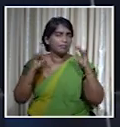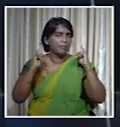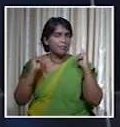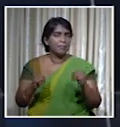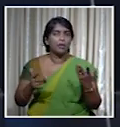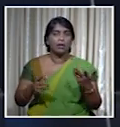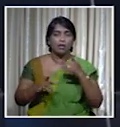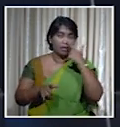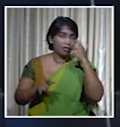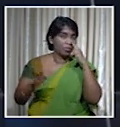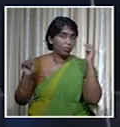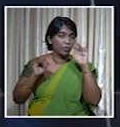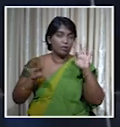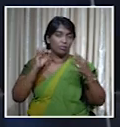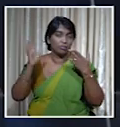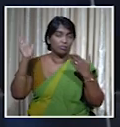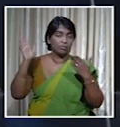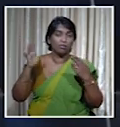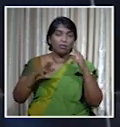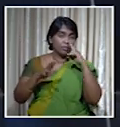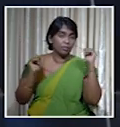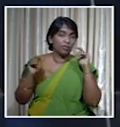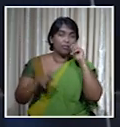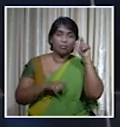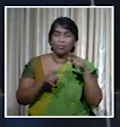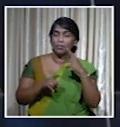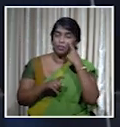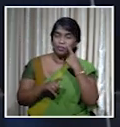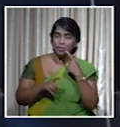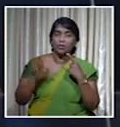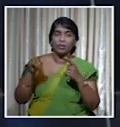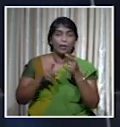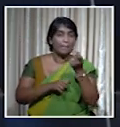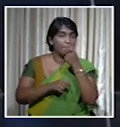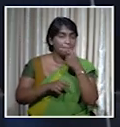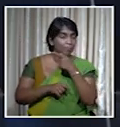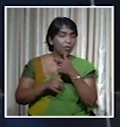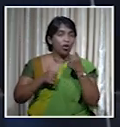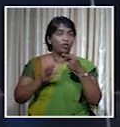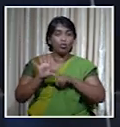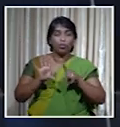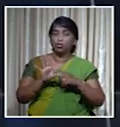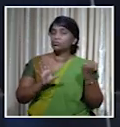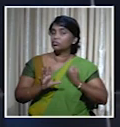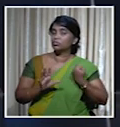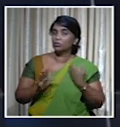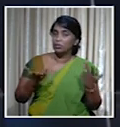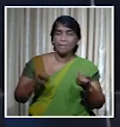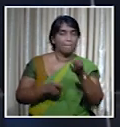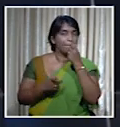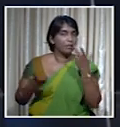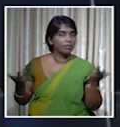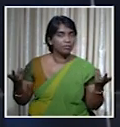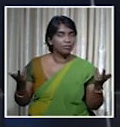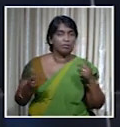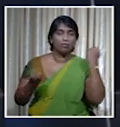තත්ත්වයේ තියෙන වතුකරේ ජනතාවගේ තත්ත්වය. වතුකරේ ජනතාව ඇත්තටම ගත්තොත් ඒ ඩිස්පෙන්සරි හොඳ පුහුණු වෛද්‍ය නිලධාරියෙකුත් නැහැ, බෙහෙතුත්